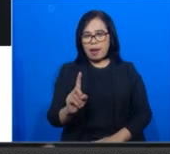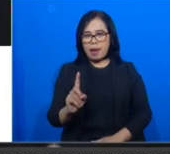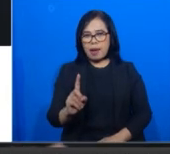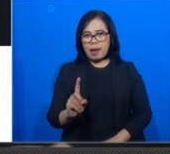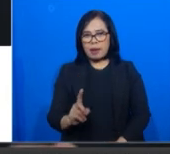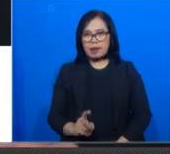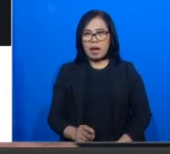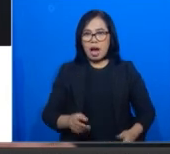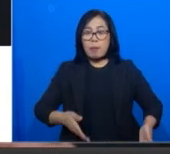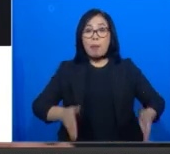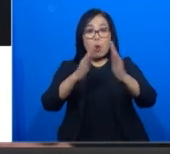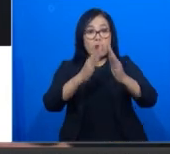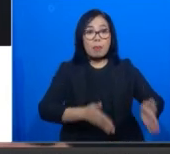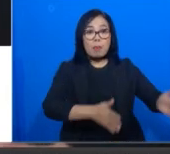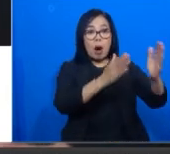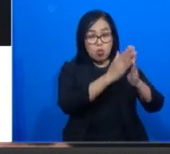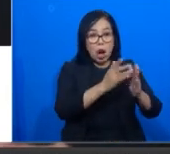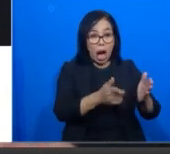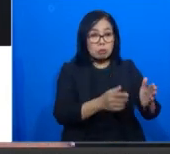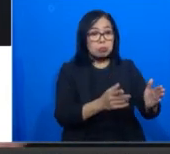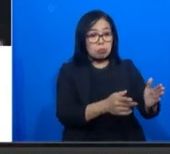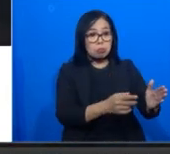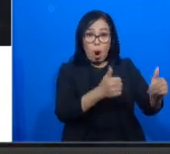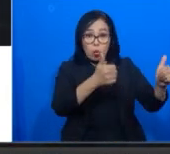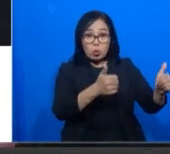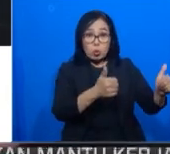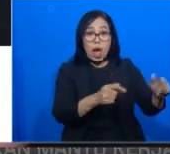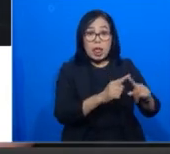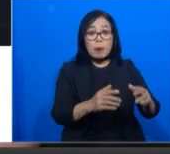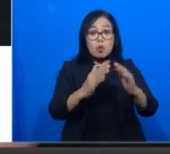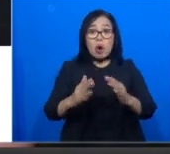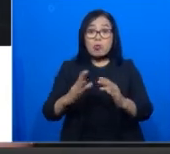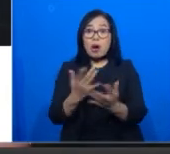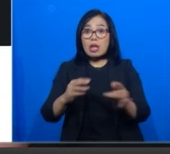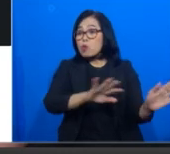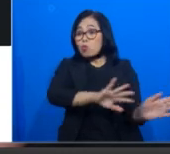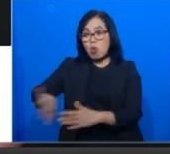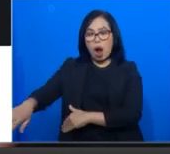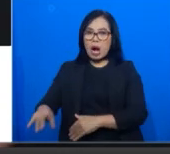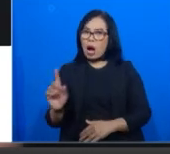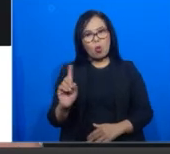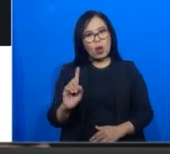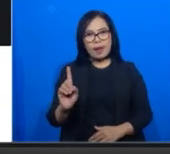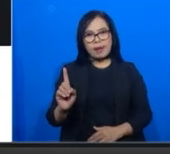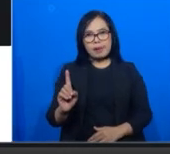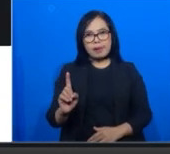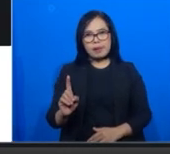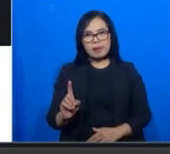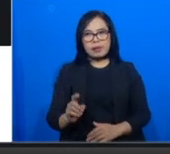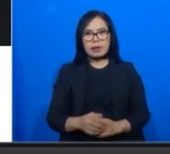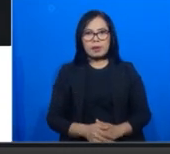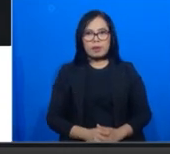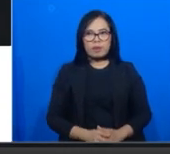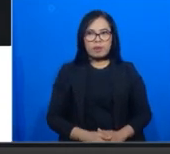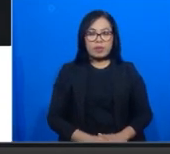Jangan pembangunan infrastruktur menggerus manusia. Tempatnya banyak, tetapi tidak ada penghuninya. Karena